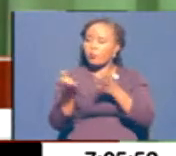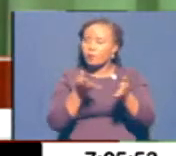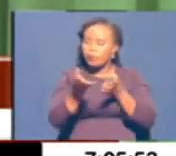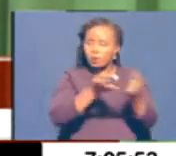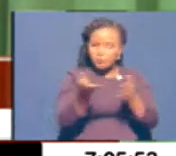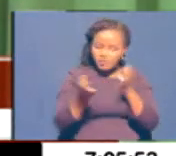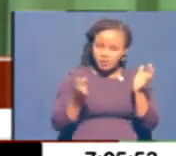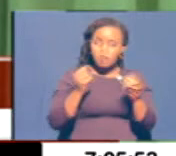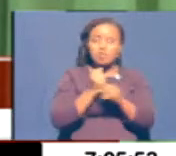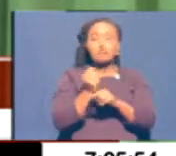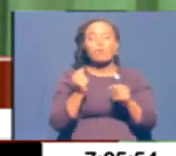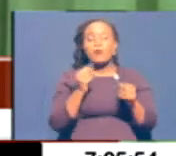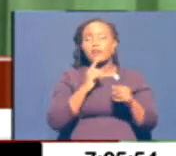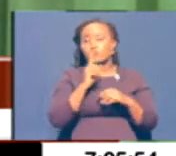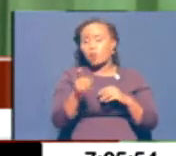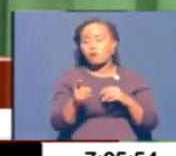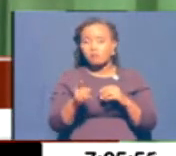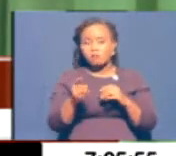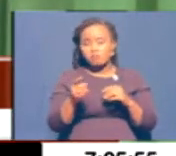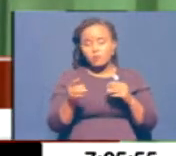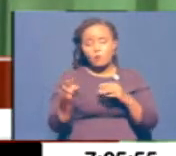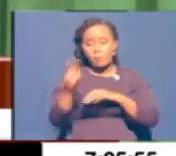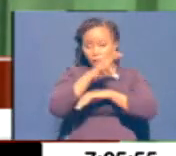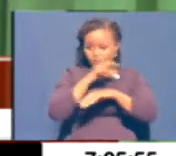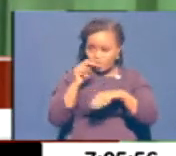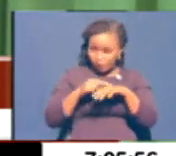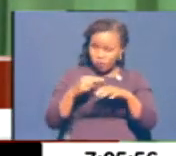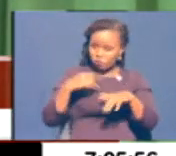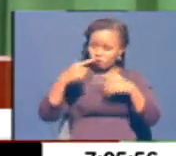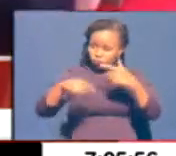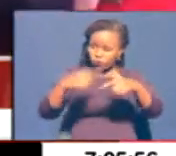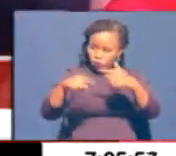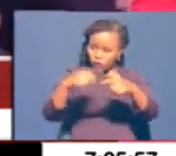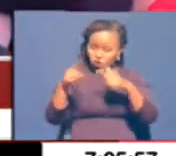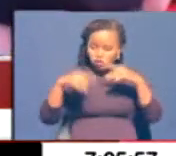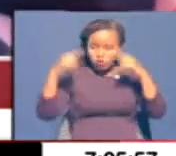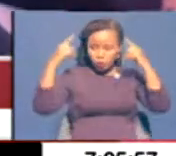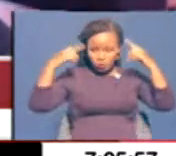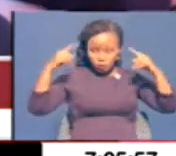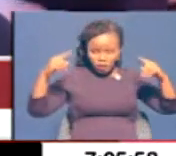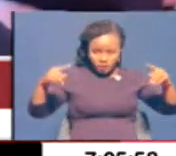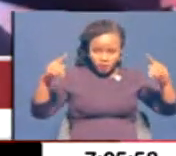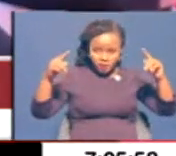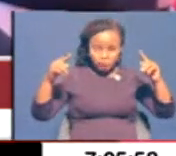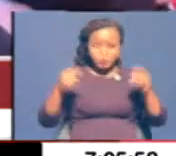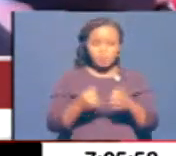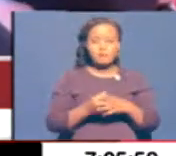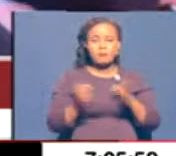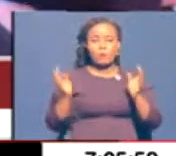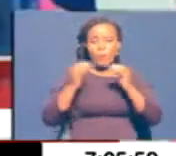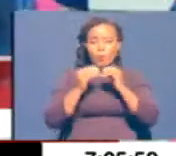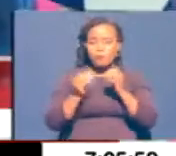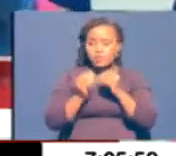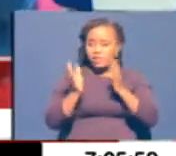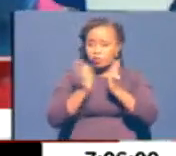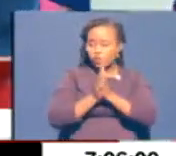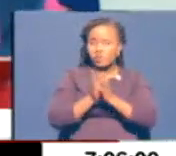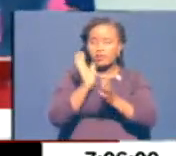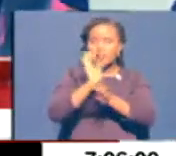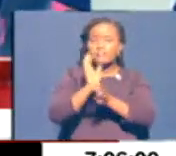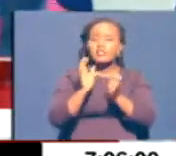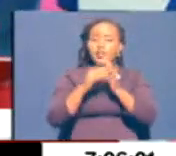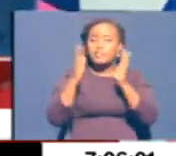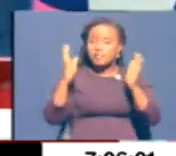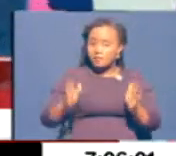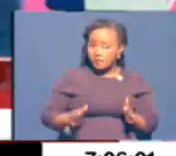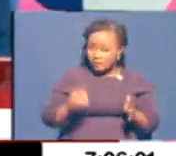kupeleka taifa letu mbele. Mkutano huo kati yake na viongozi wa kidini ni sehemu ya